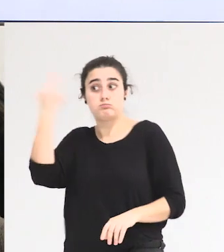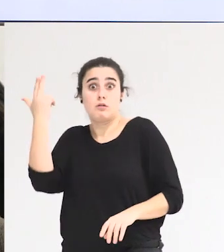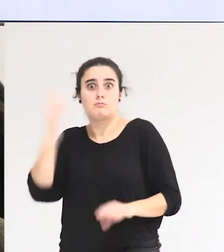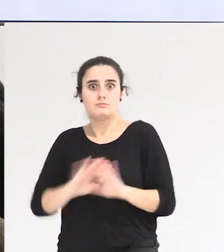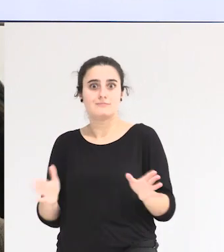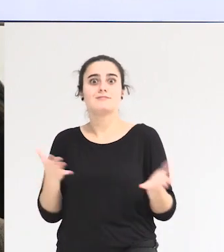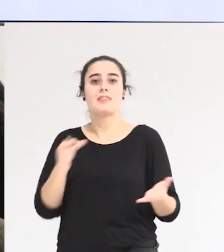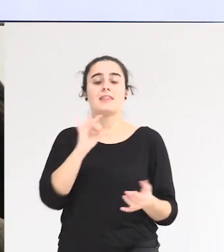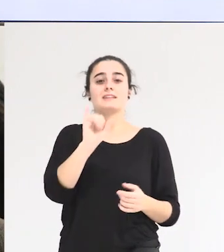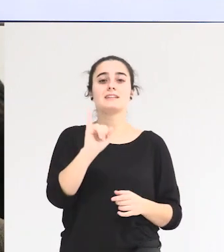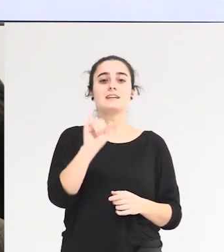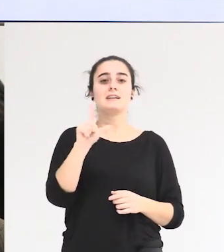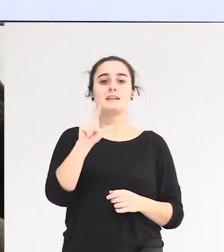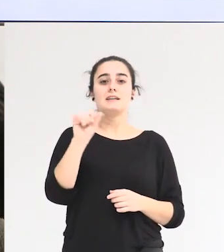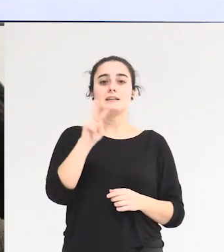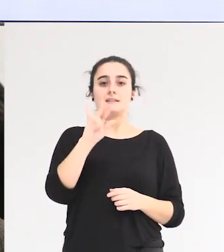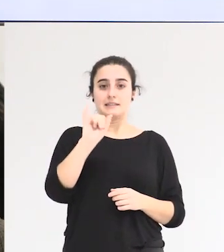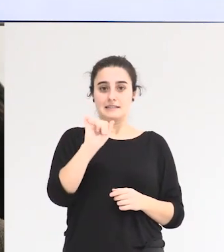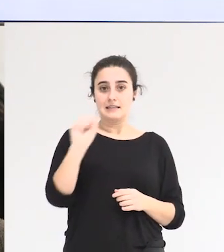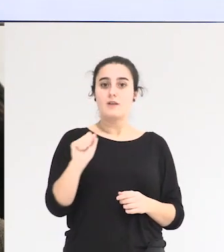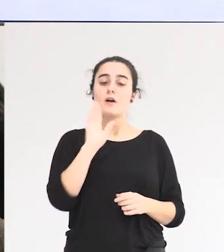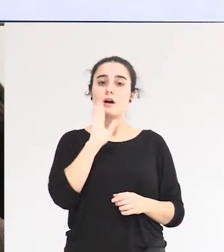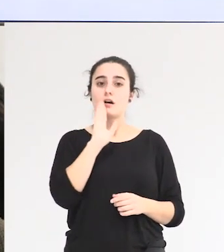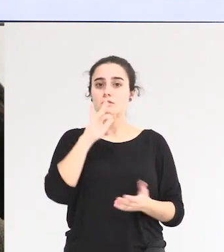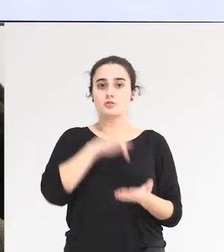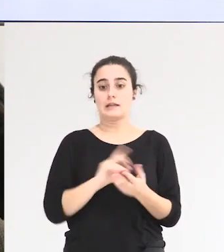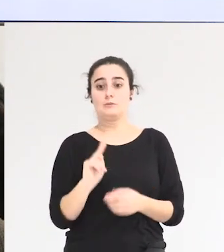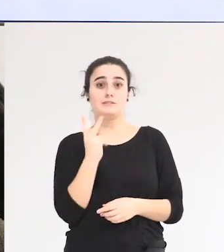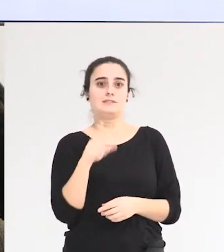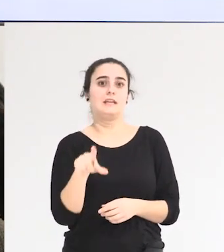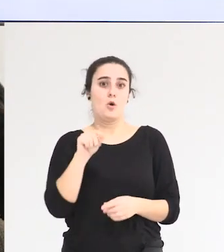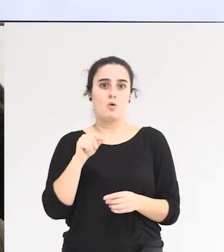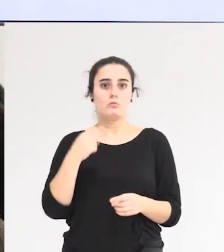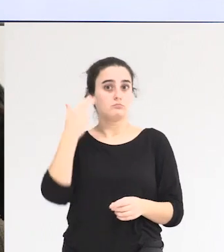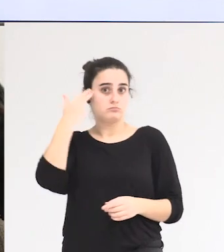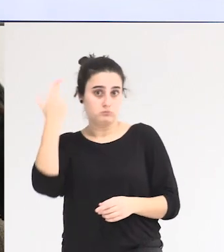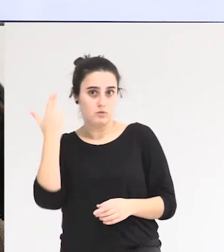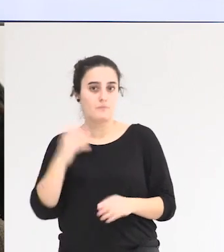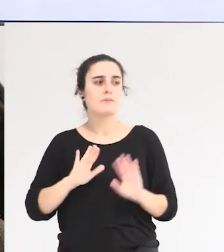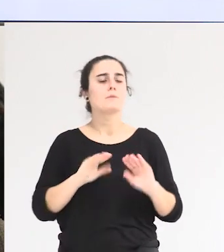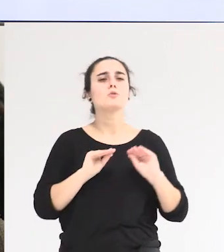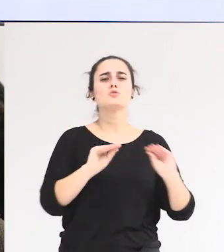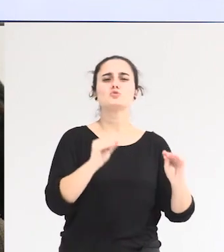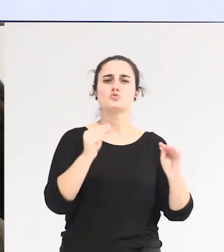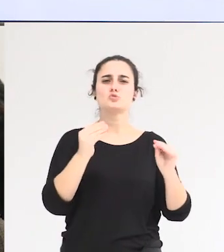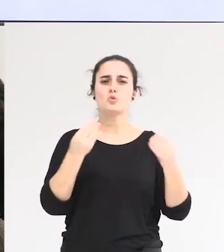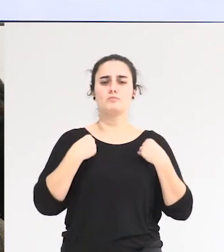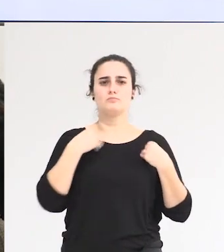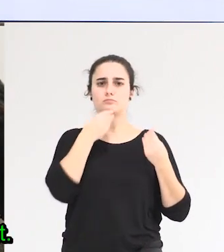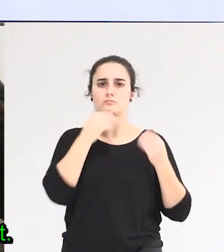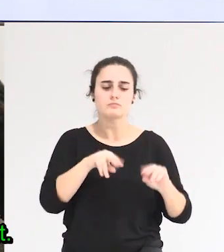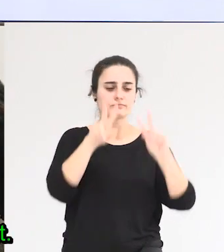Silvia Plazek bigarren aukera hori hartu zuen. Baina gero pixka bat bere biografia arakatzen eta bar topatu